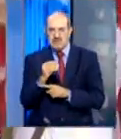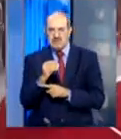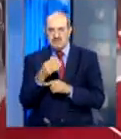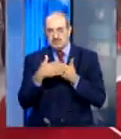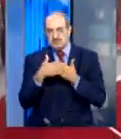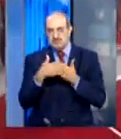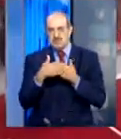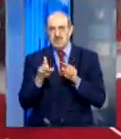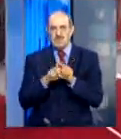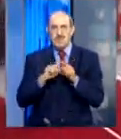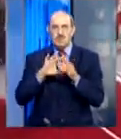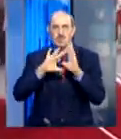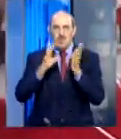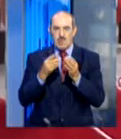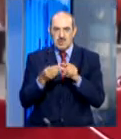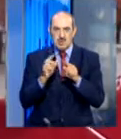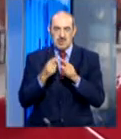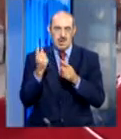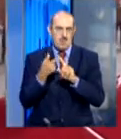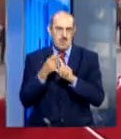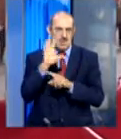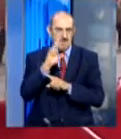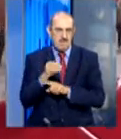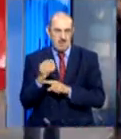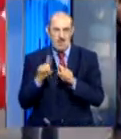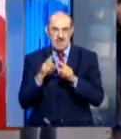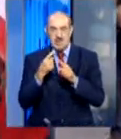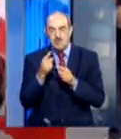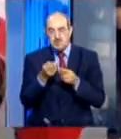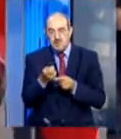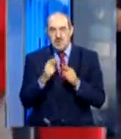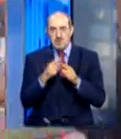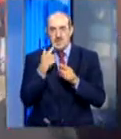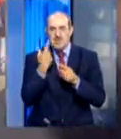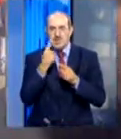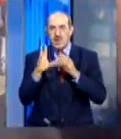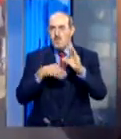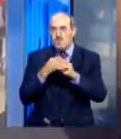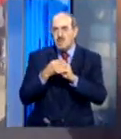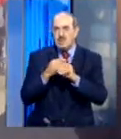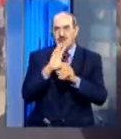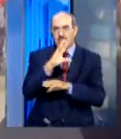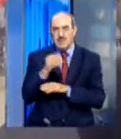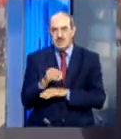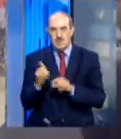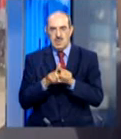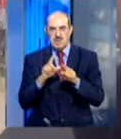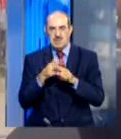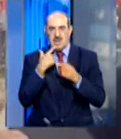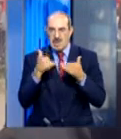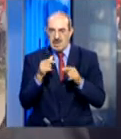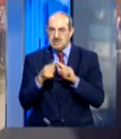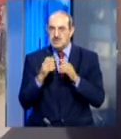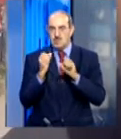سندق على أبواب الاتحاد الإفريقي، سندق على أبواب كل الدول الإفريقية وعلى رأسها كما قلت الجزائر